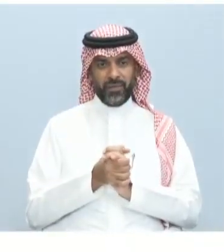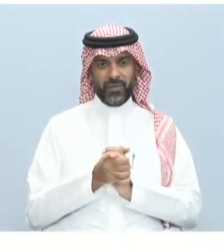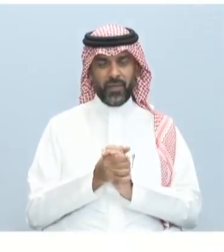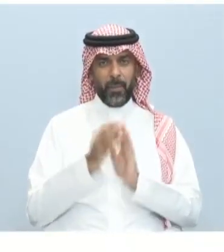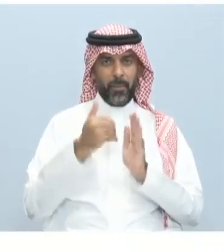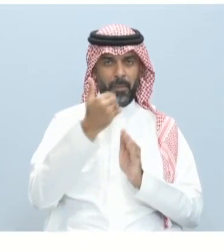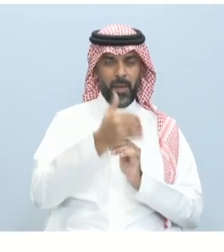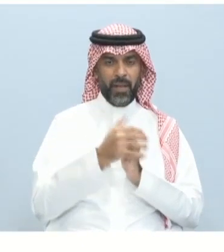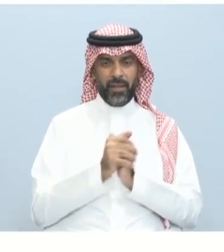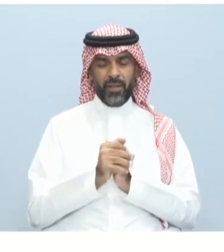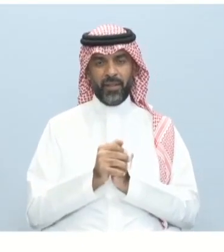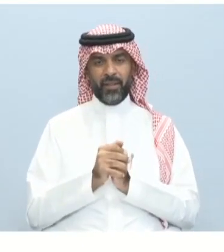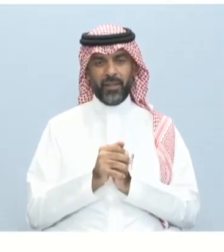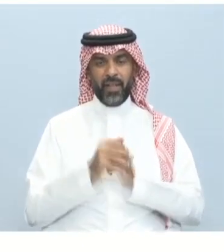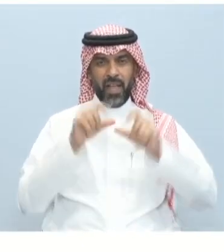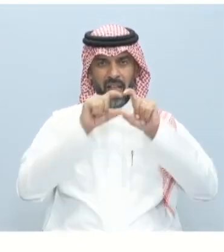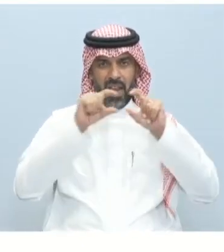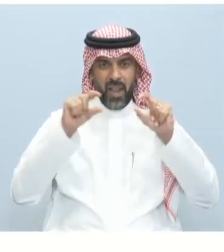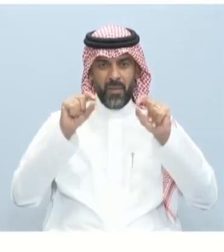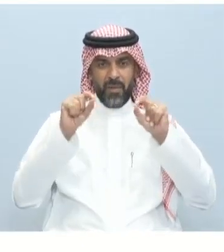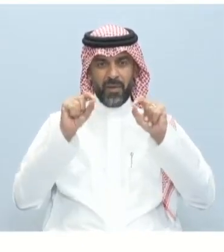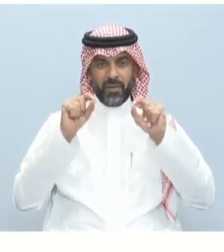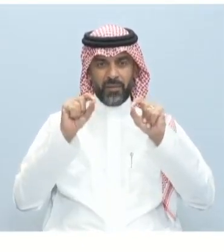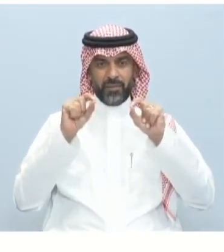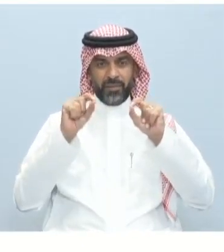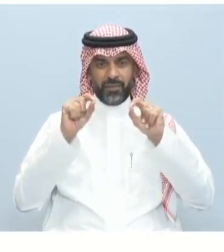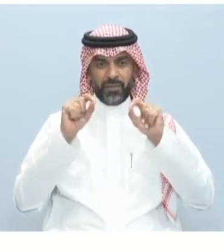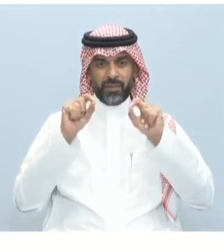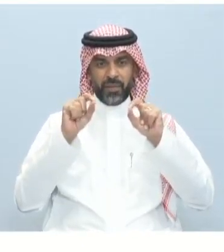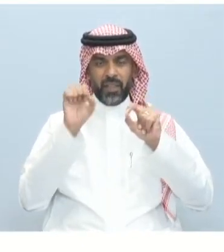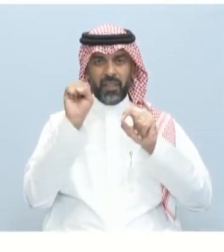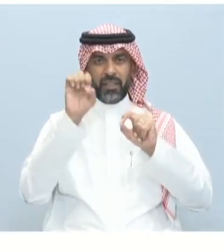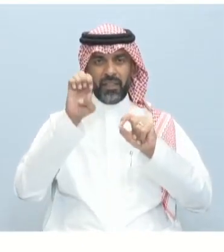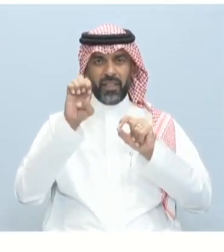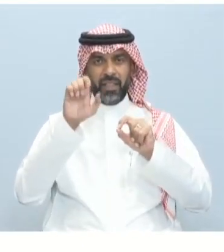بعد ذلك اللبنة set y to 150